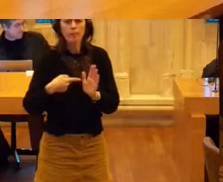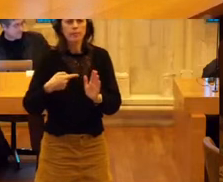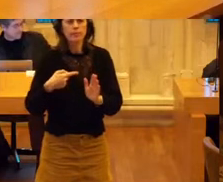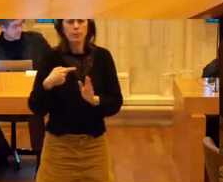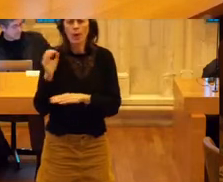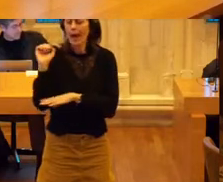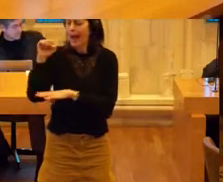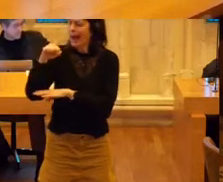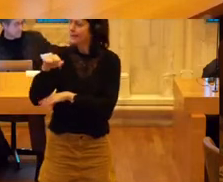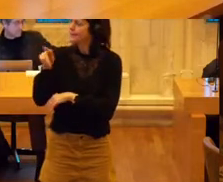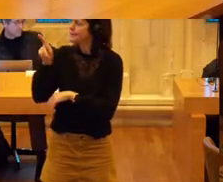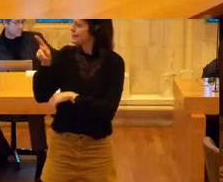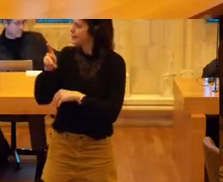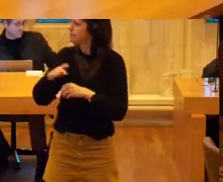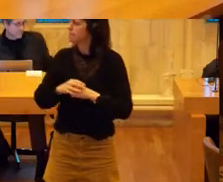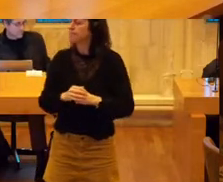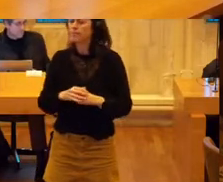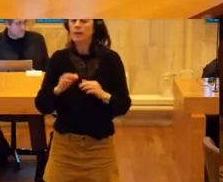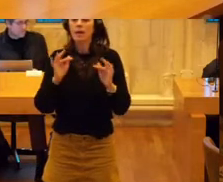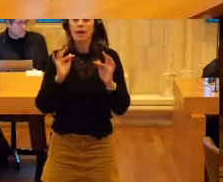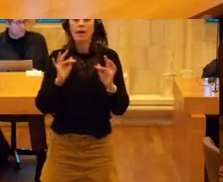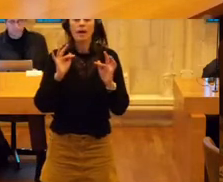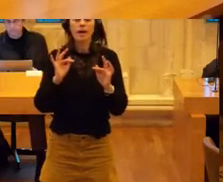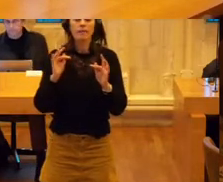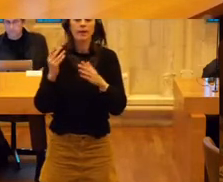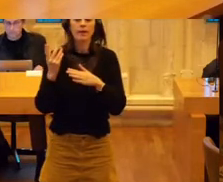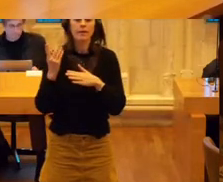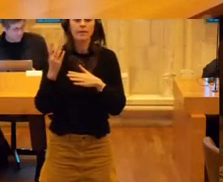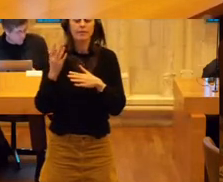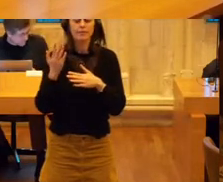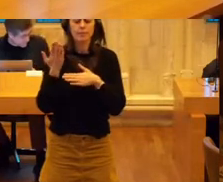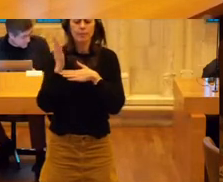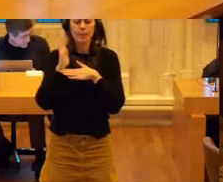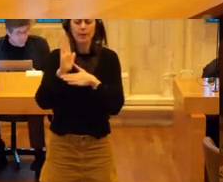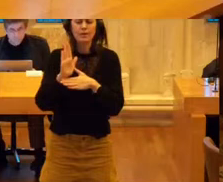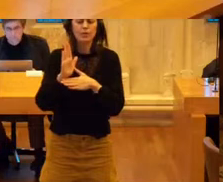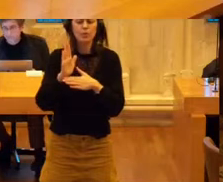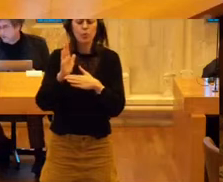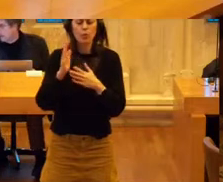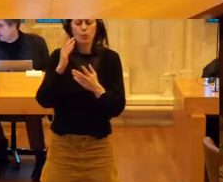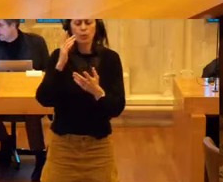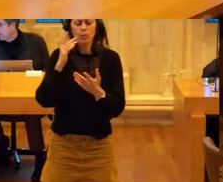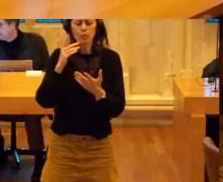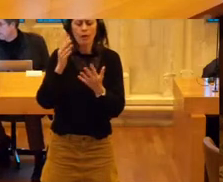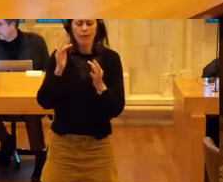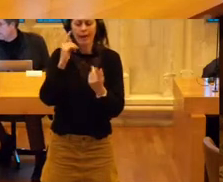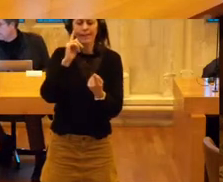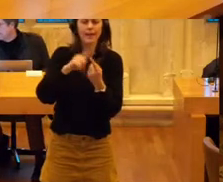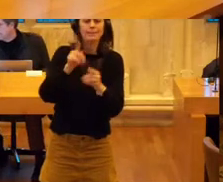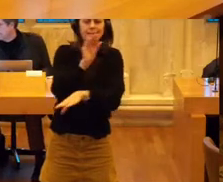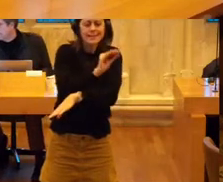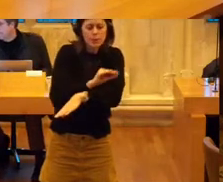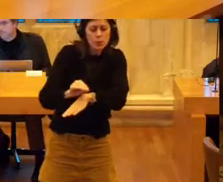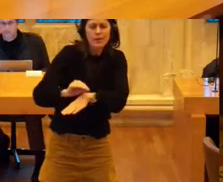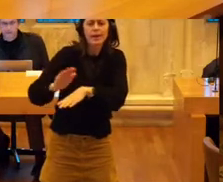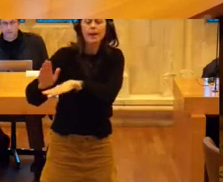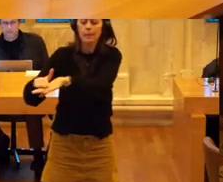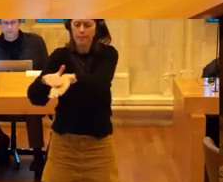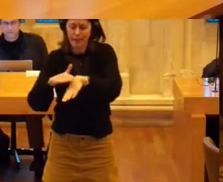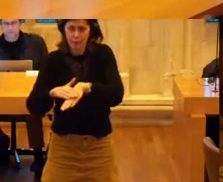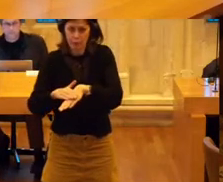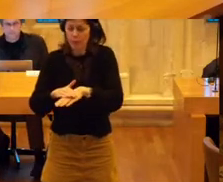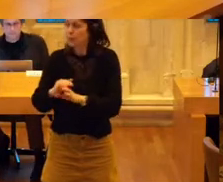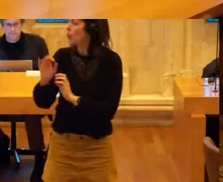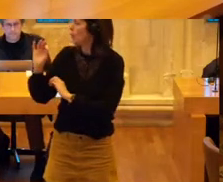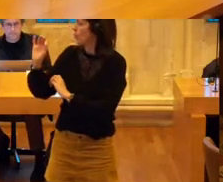concernant la présentation des sujets de sécurité et de prévention. Oui, suite à